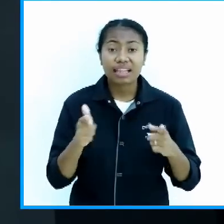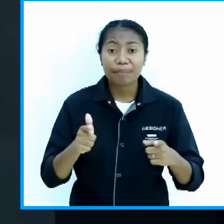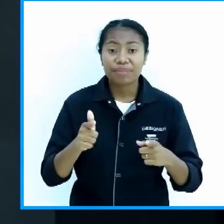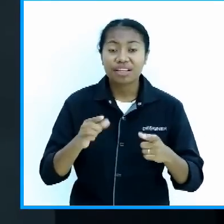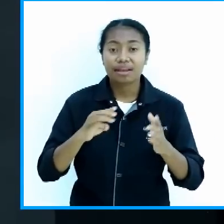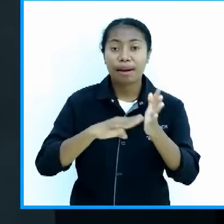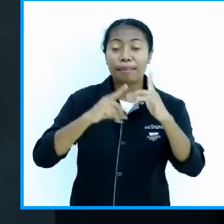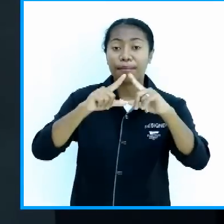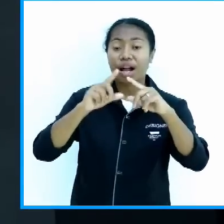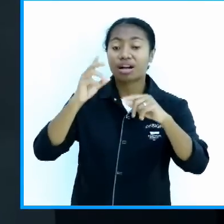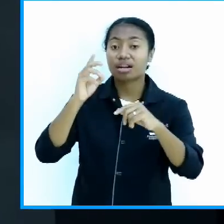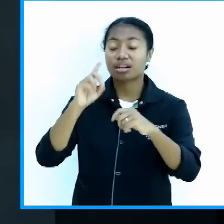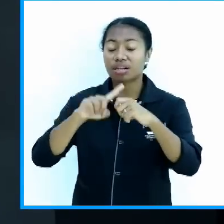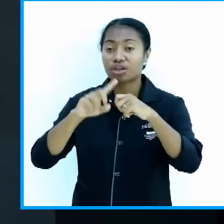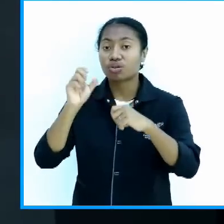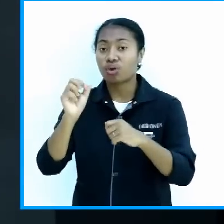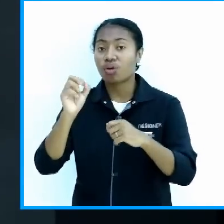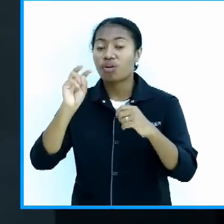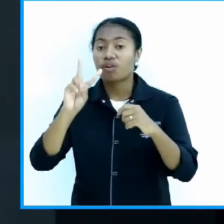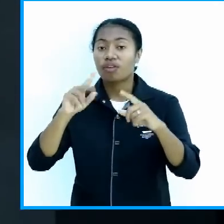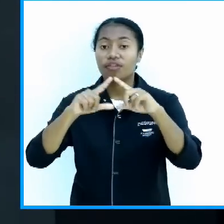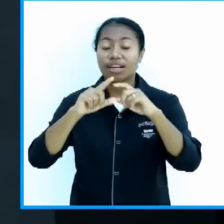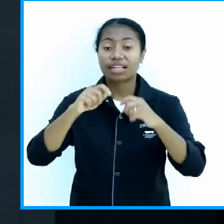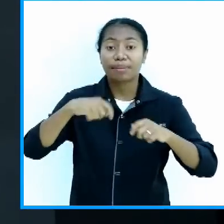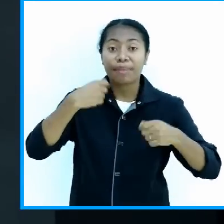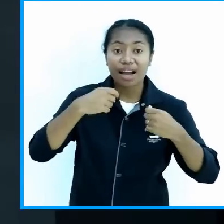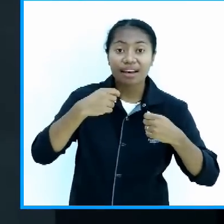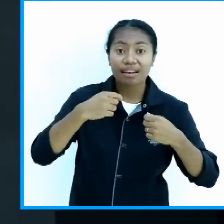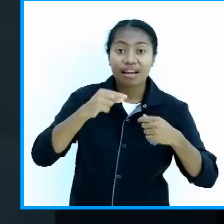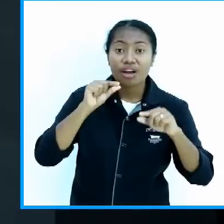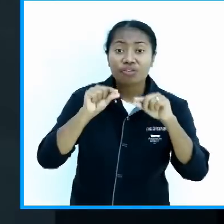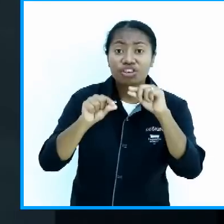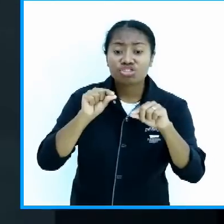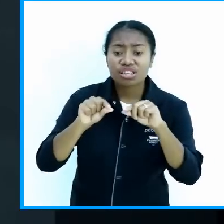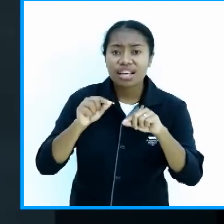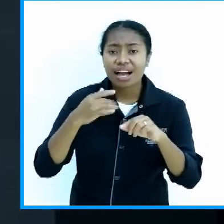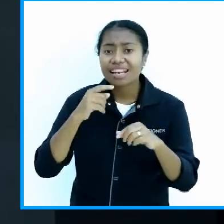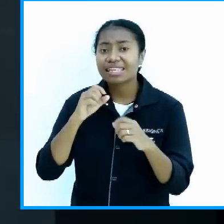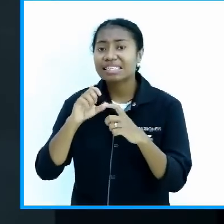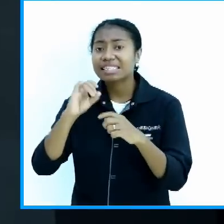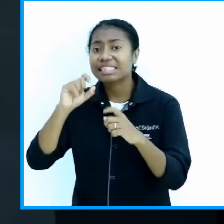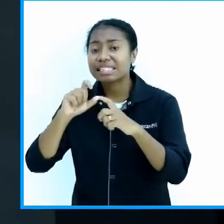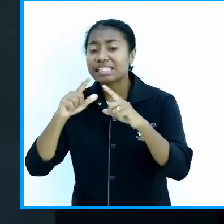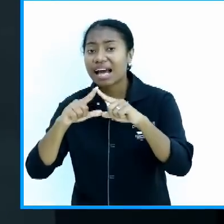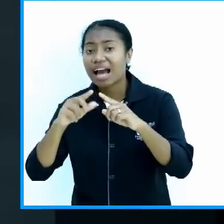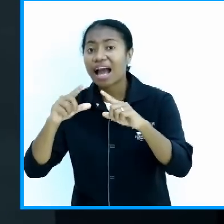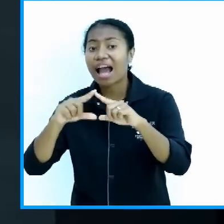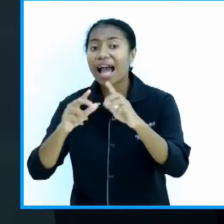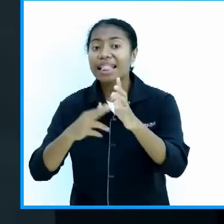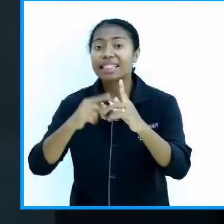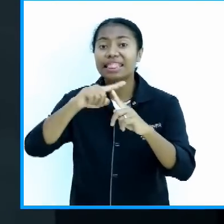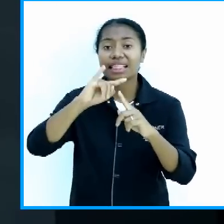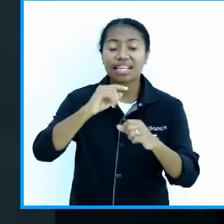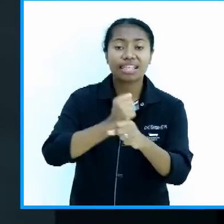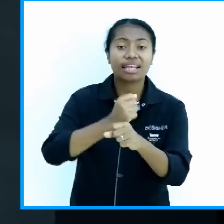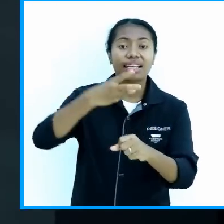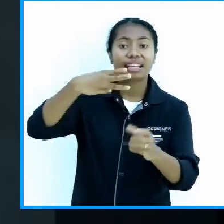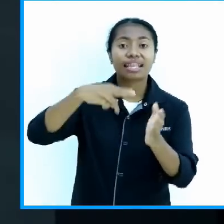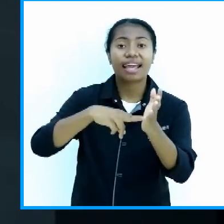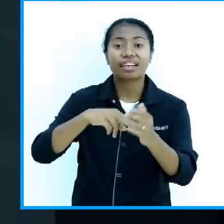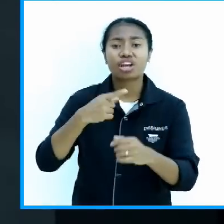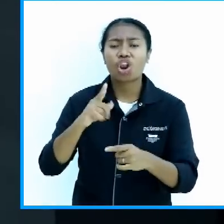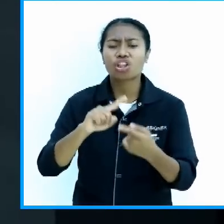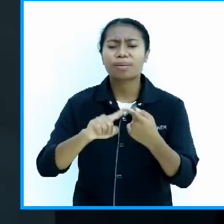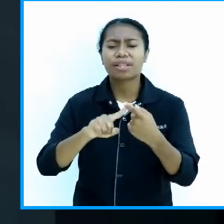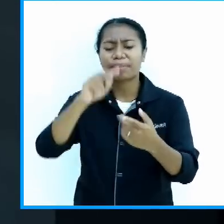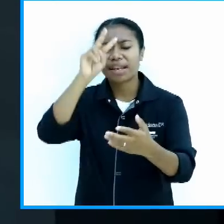makan, si virus atau bakteri ini nanti akan tersisa antigennya. Antigen itu kalau teman-teman